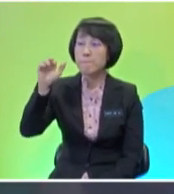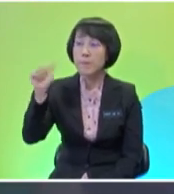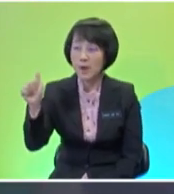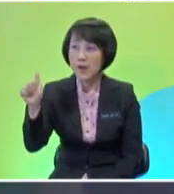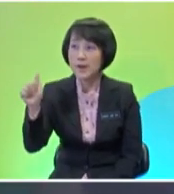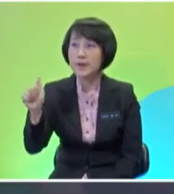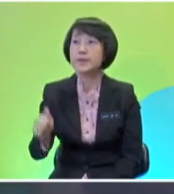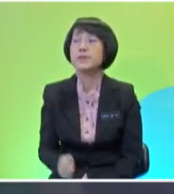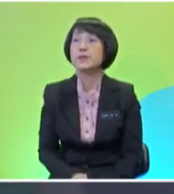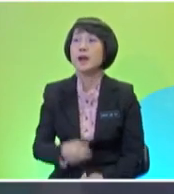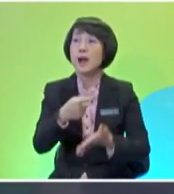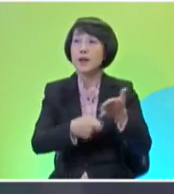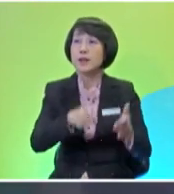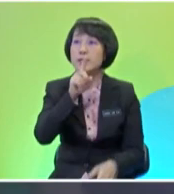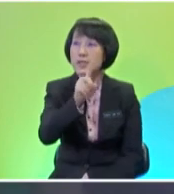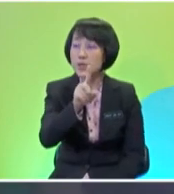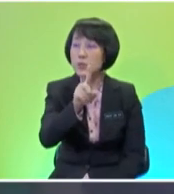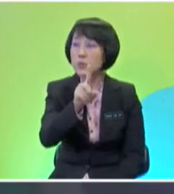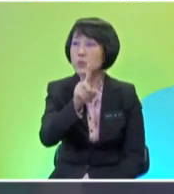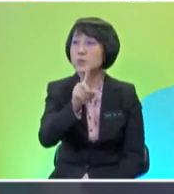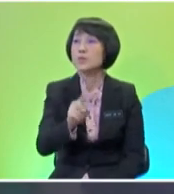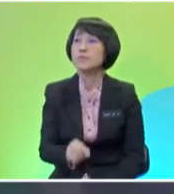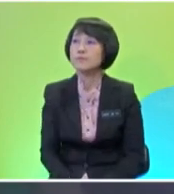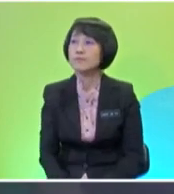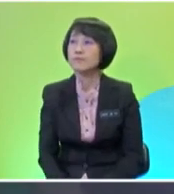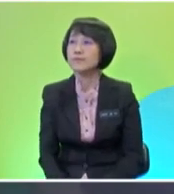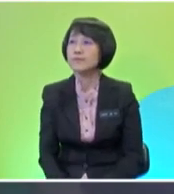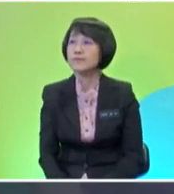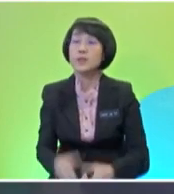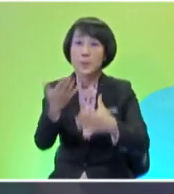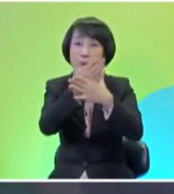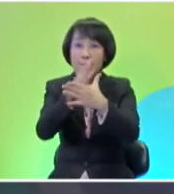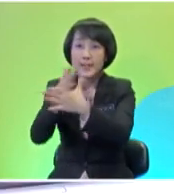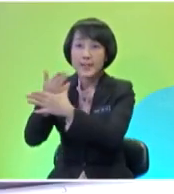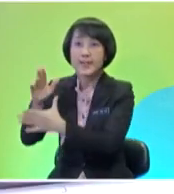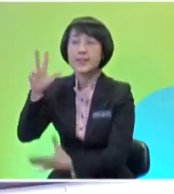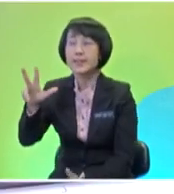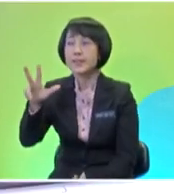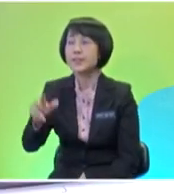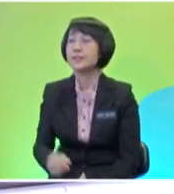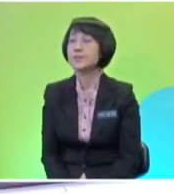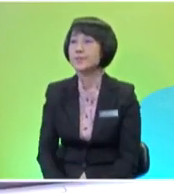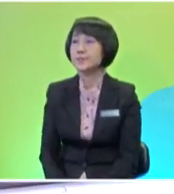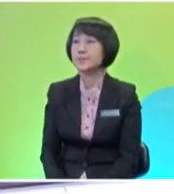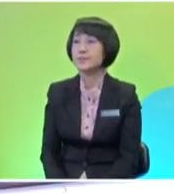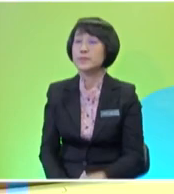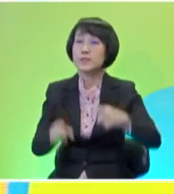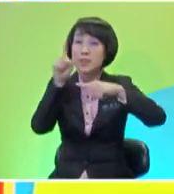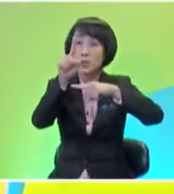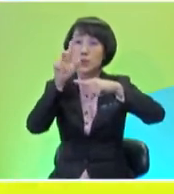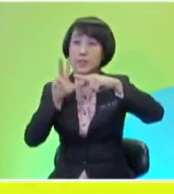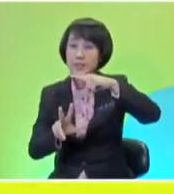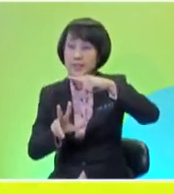RM3.40, tapi kita kena bayar RM1.90 je. Ya, okey. Kenapa? Sebab kita bahagi kepada tiga. Contoh, kita hanya guna yang ni 1/3 sahaja.